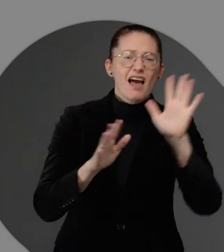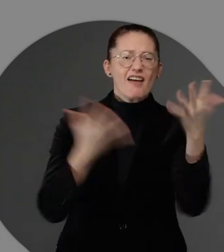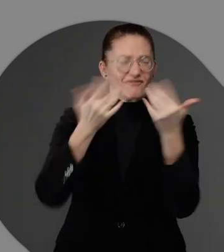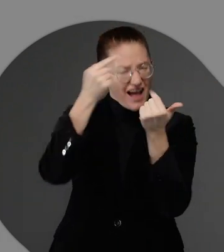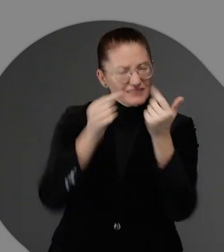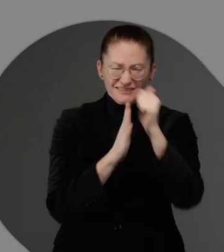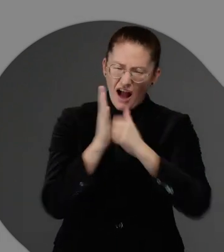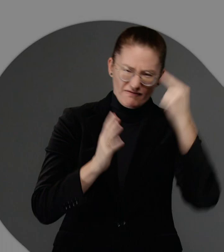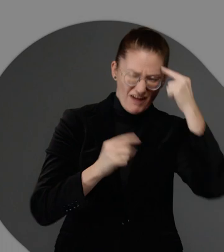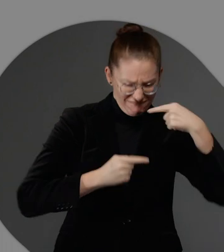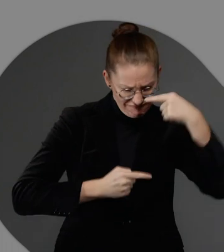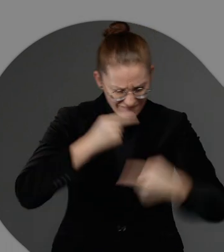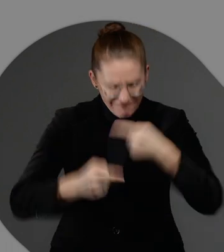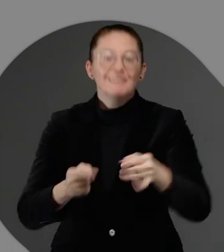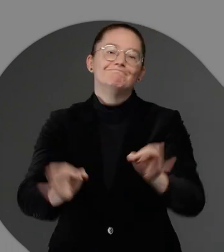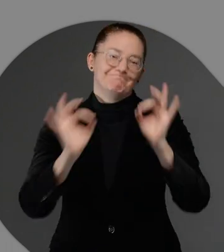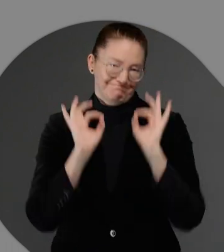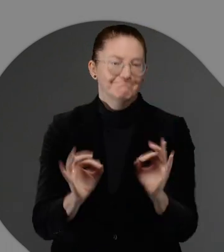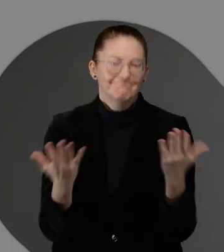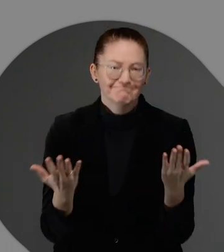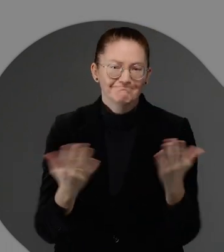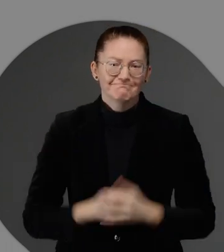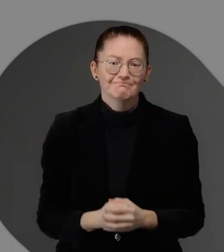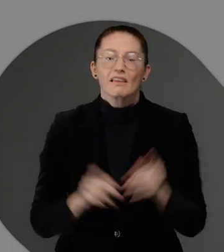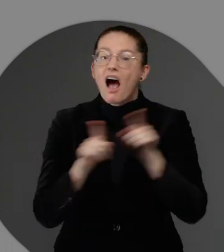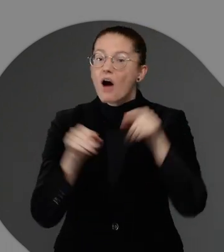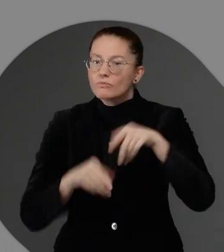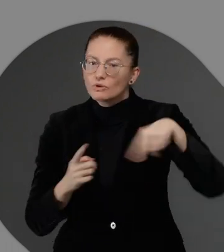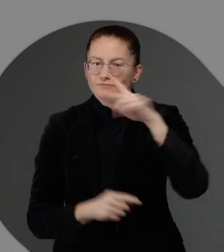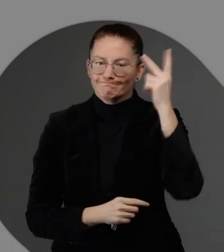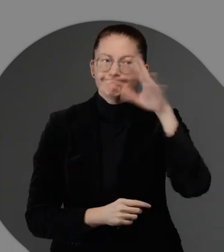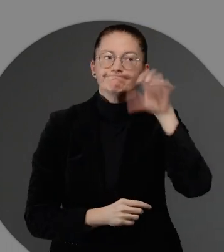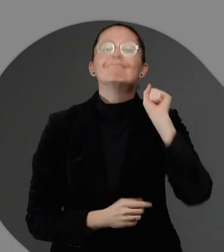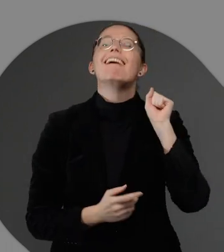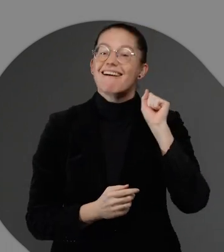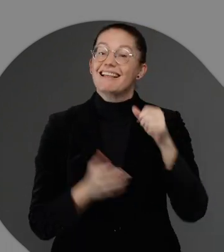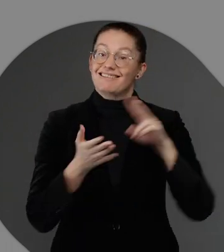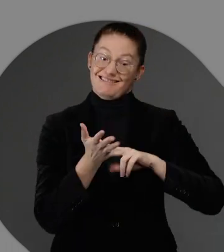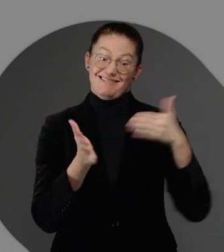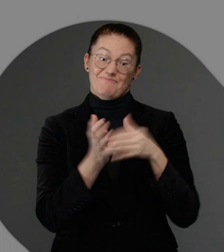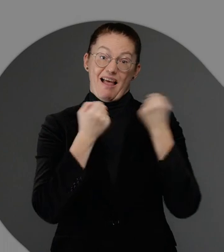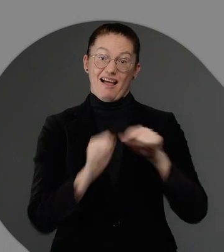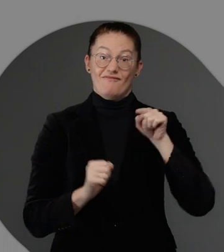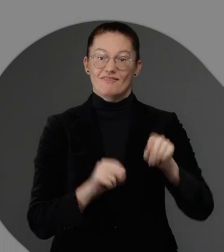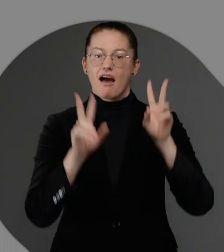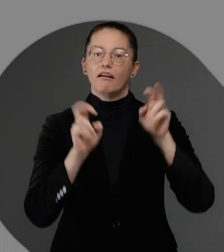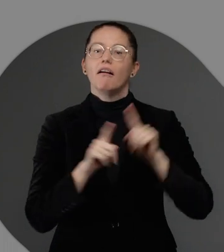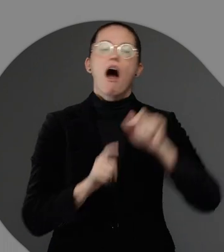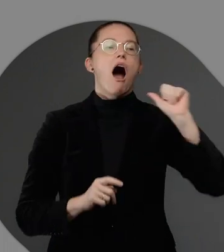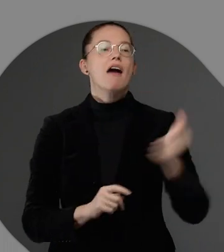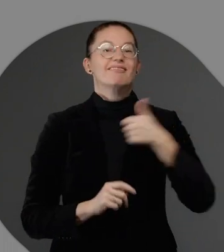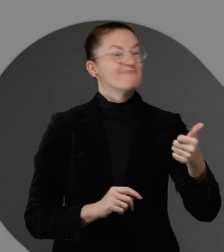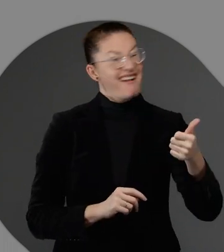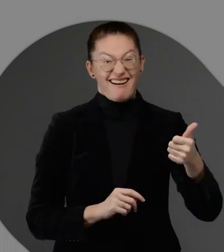mitzudenken und zu planen. Ganz wesentlich ist es auch zu verstehen, dass digitale Barrierefreiheit keine einmalige Maßnahme